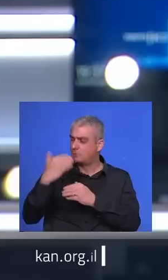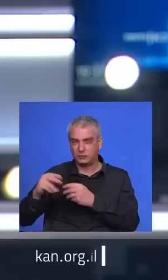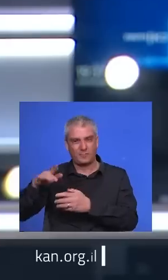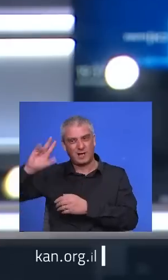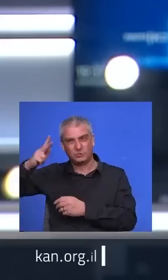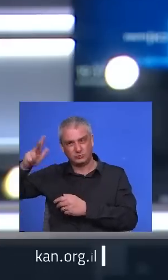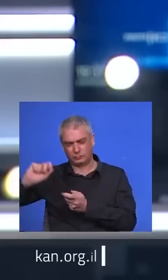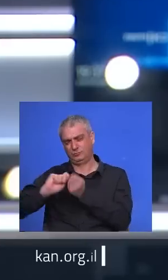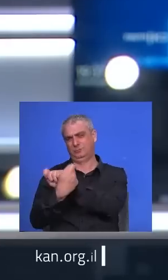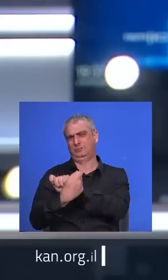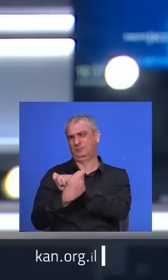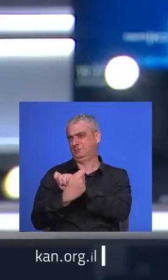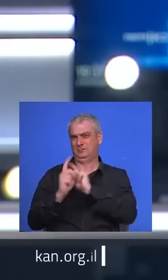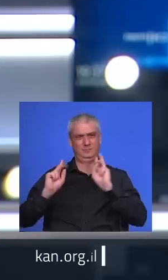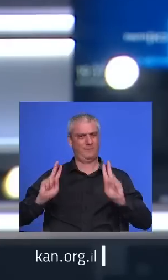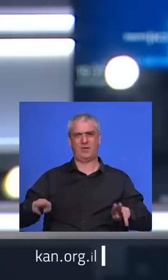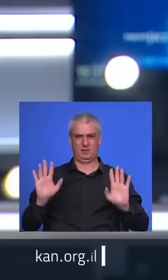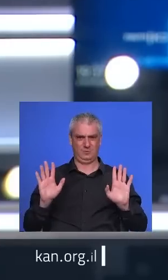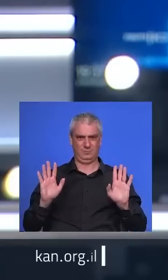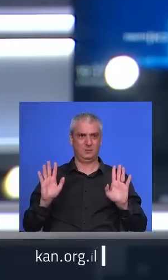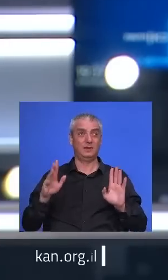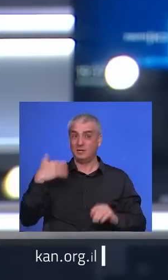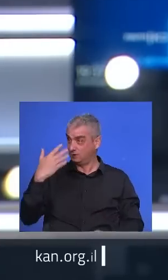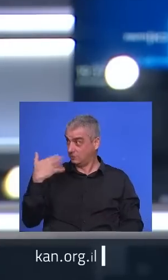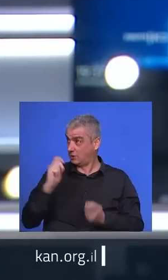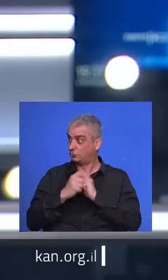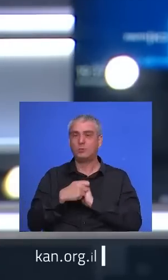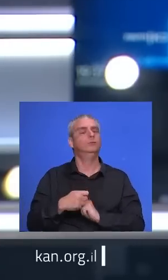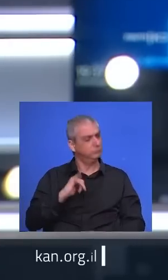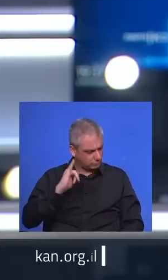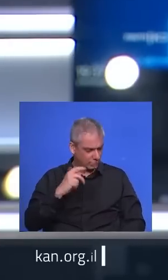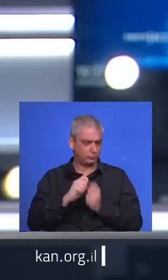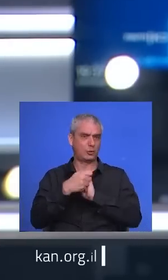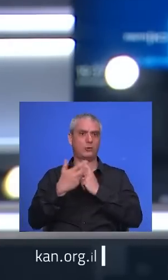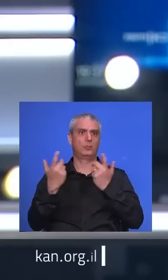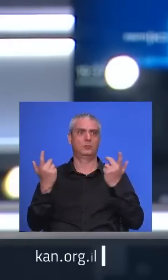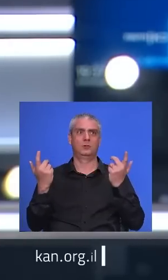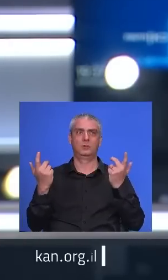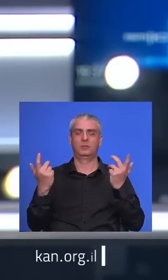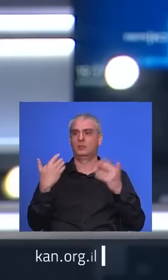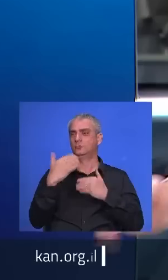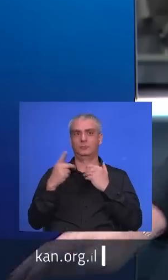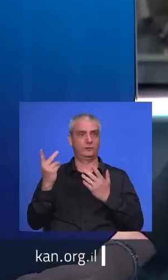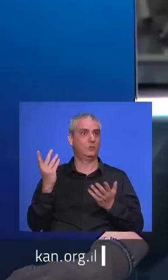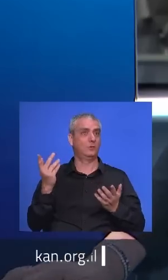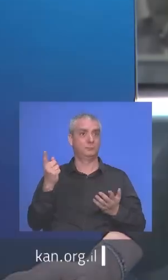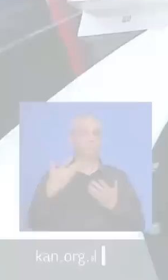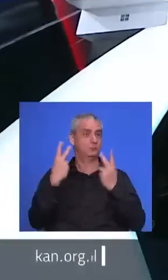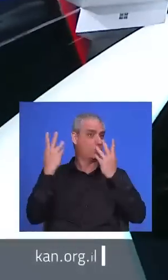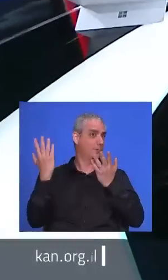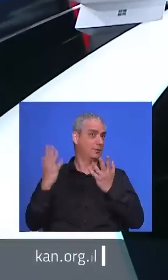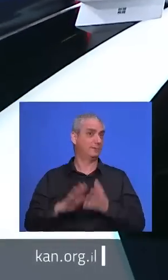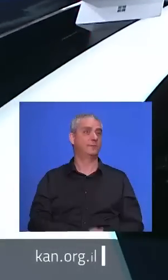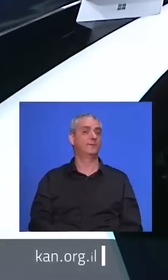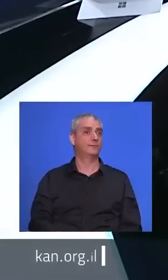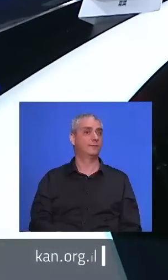שנייה ושלישית. אנחנו... יש שינוי. יש כותרת. רבותיי, בשלב הזה אומרים לגזור כותרת.